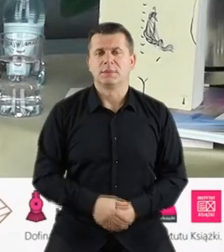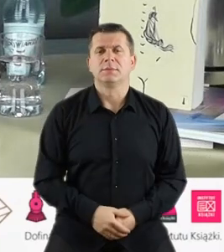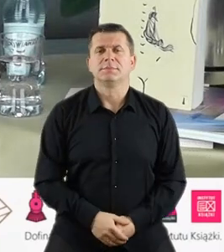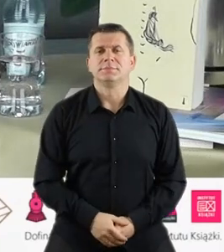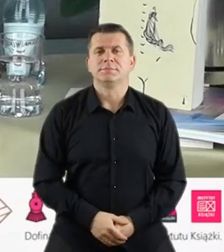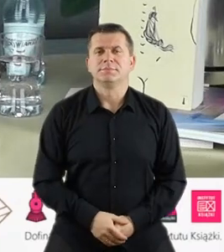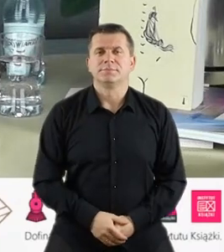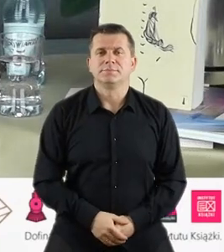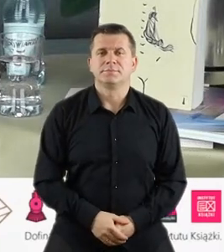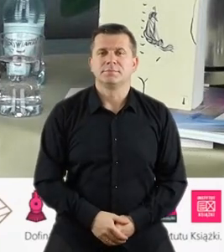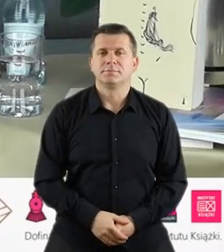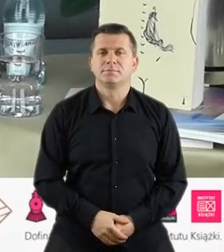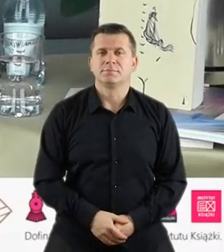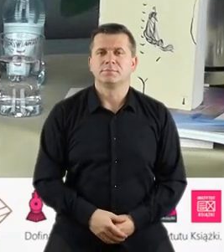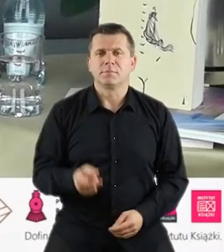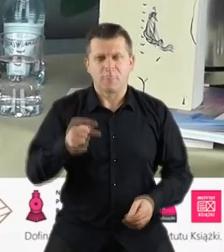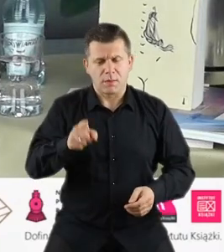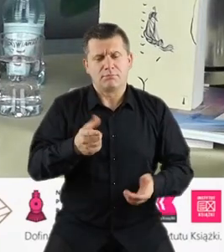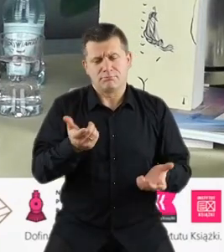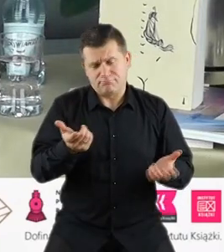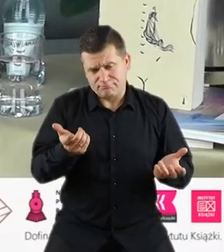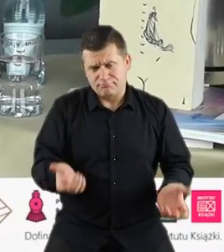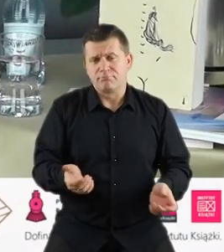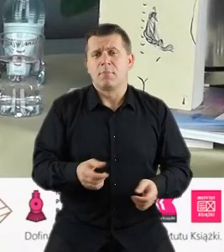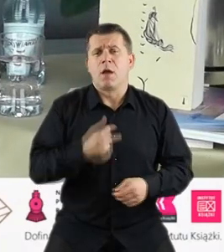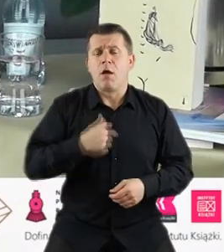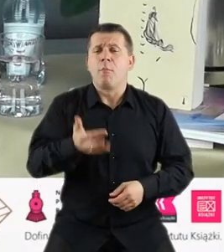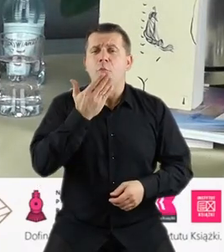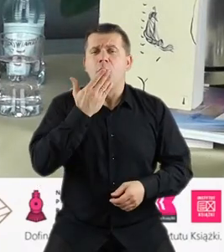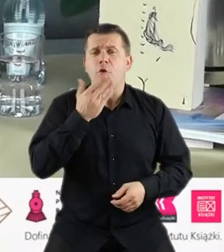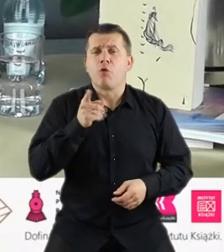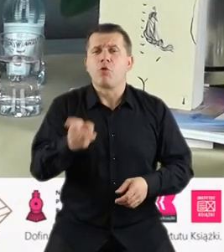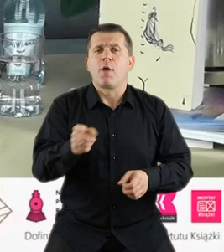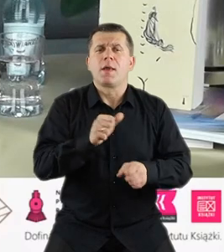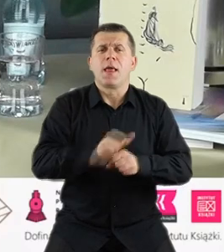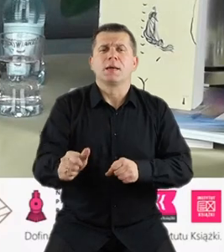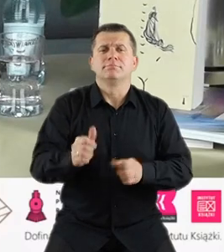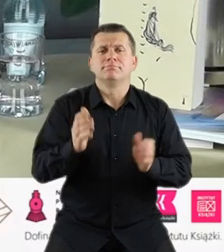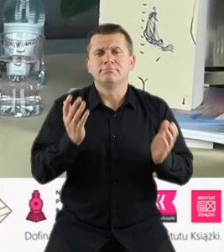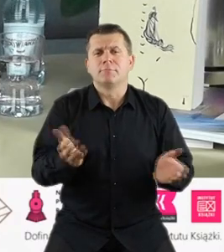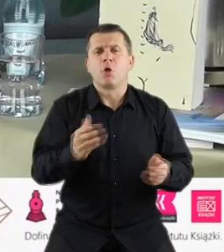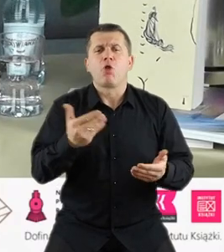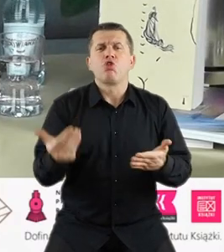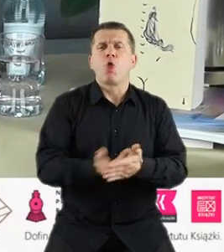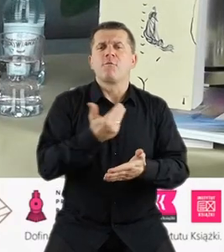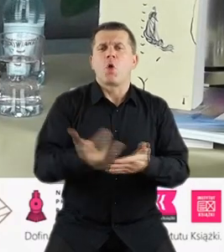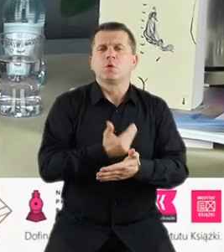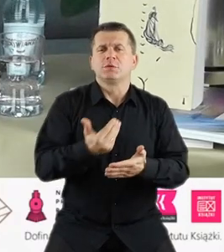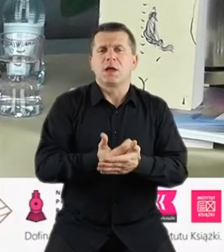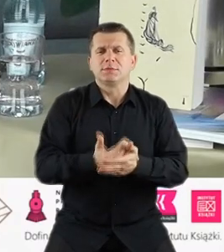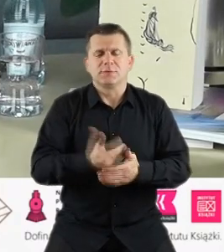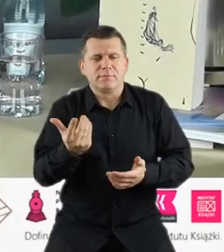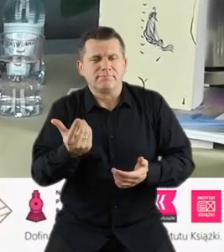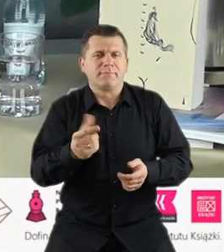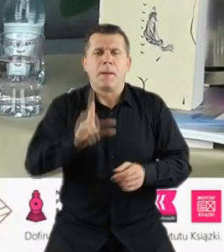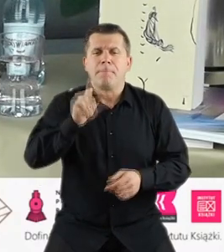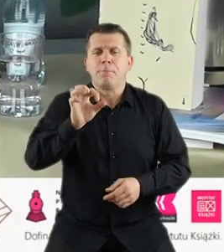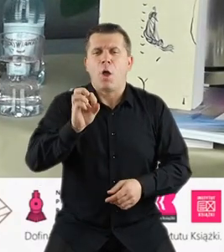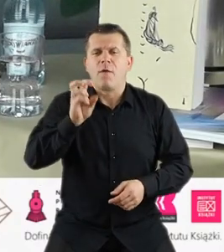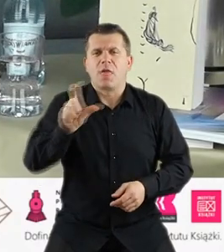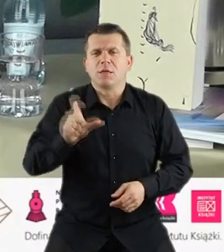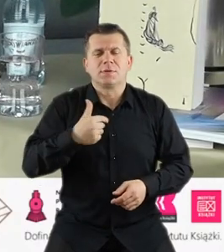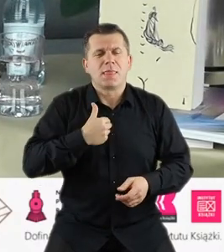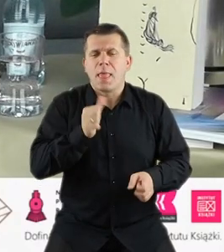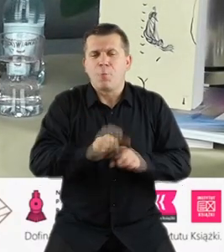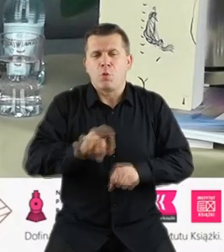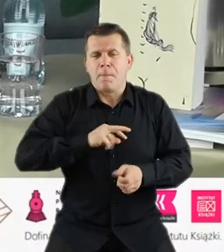wątkami. Natomiast absolutnie uprawnione jest także mówienie o tym, że to jest nowoczesna forma powieści. Nie było